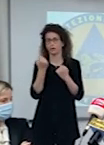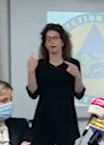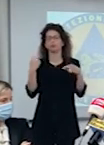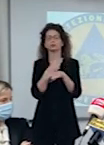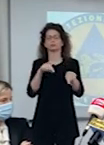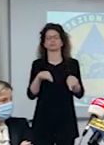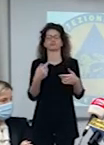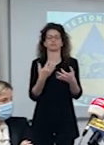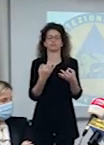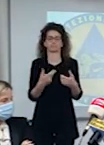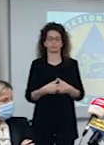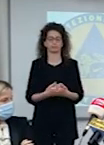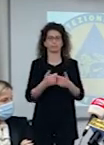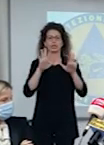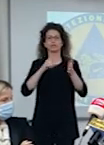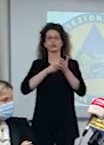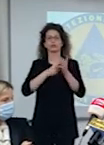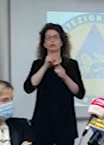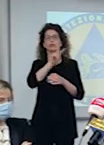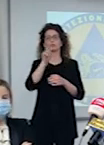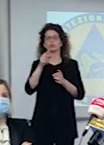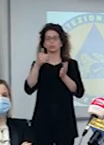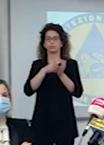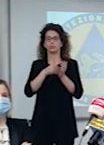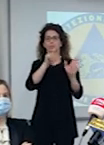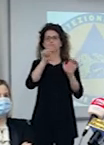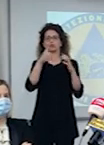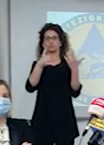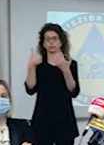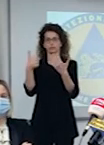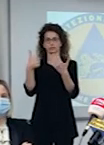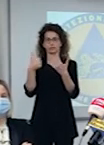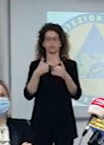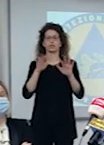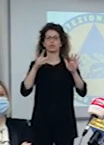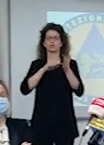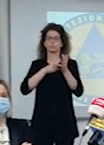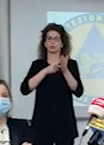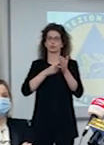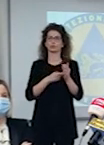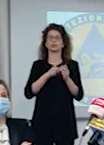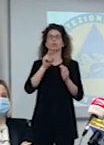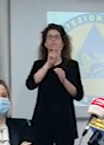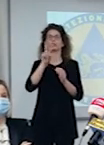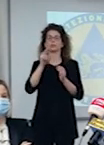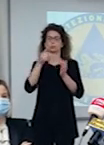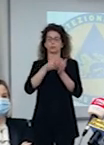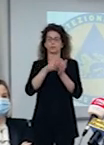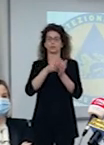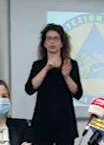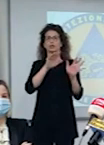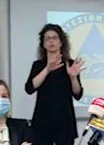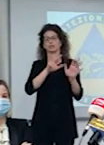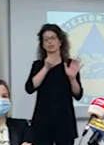194mila dai 16 anni in su in generale nelle ultime 24 ore abbiamo somministrato 30 4.339